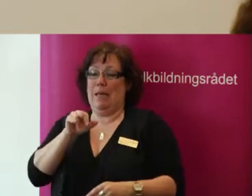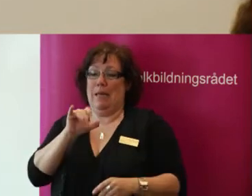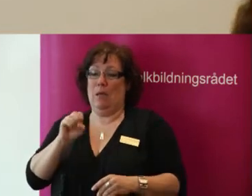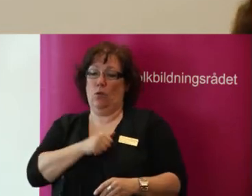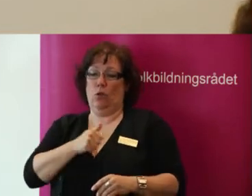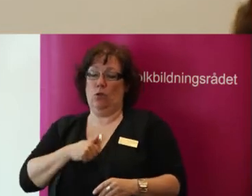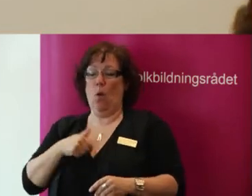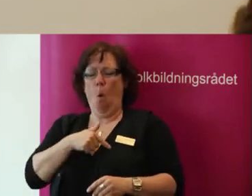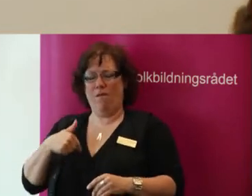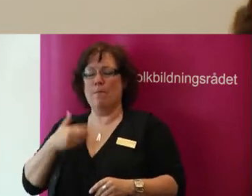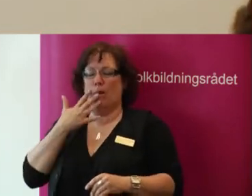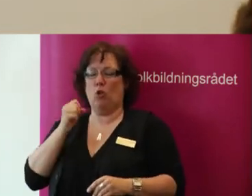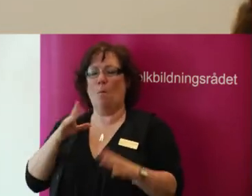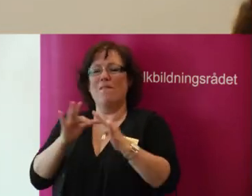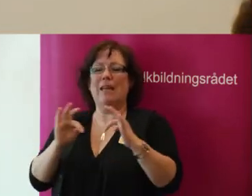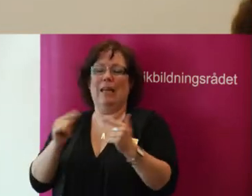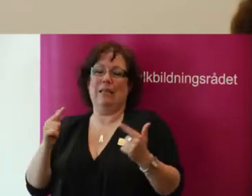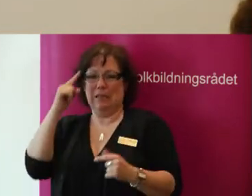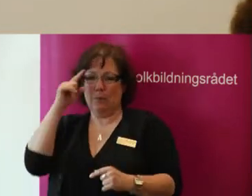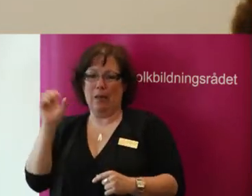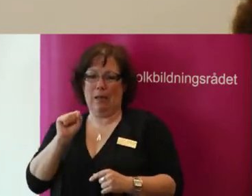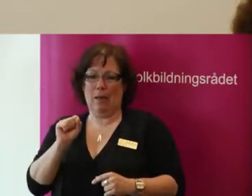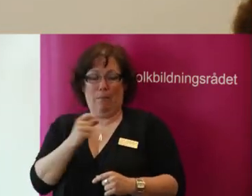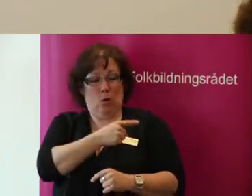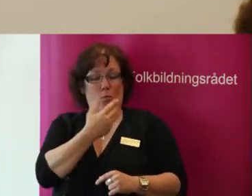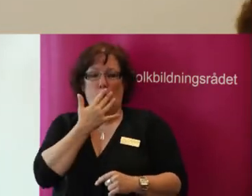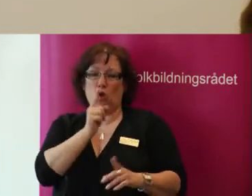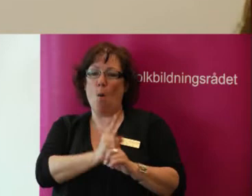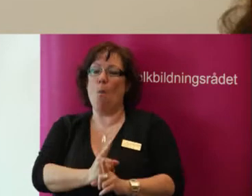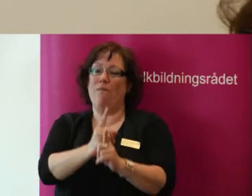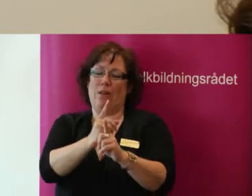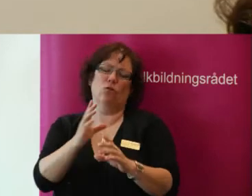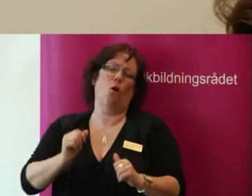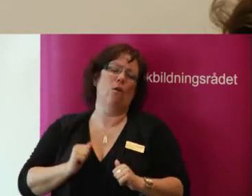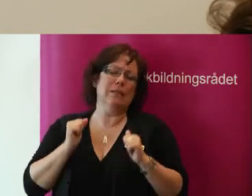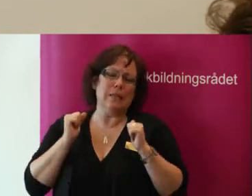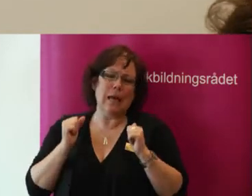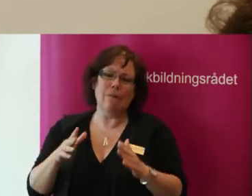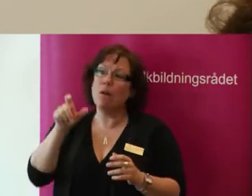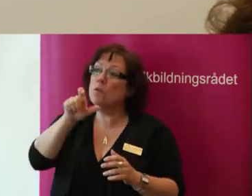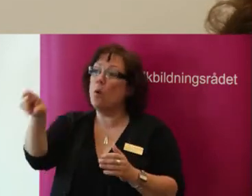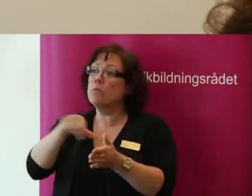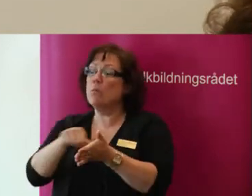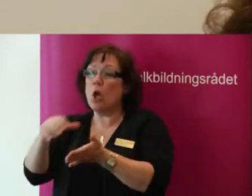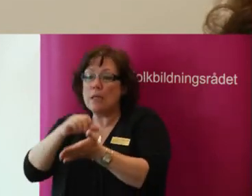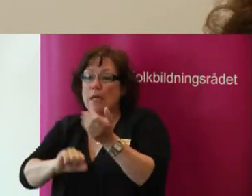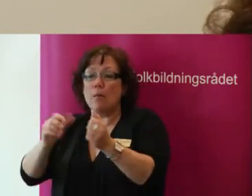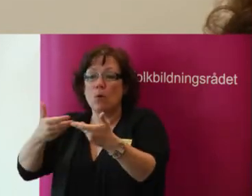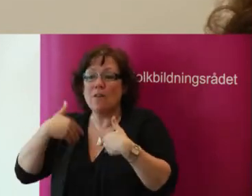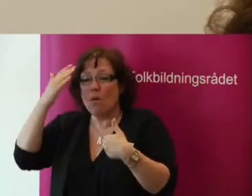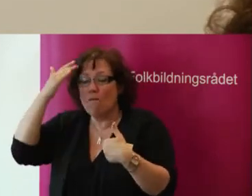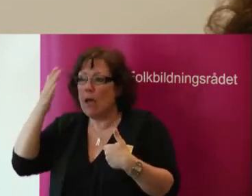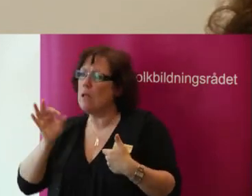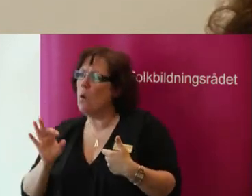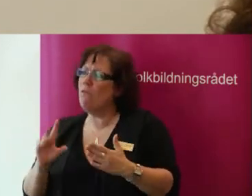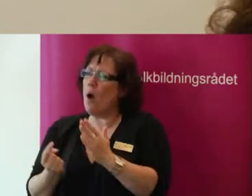är det frihetsbegreppet. Det här som Ulrika säger, uppföljning, självklart så ska skattebetalarna få en uppföljning av sina